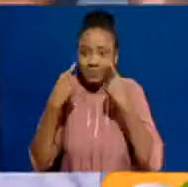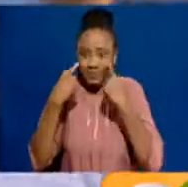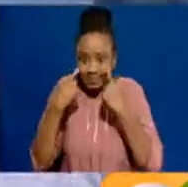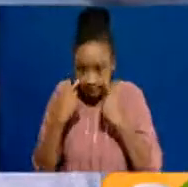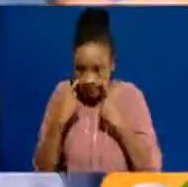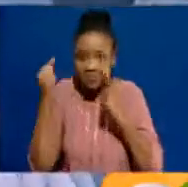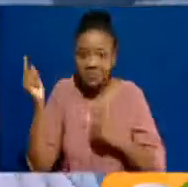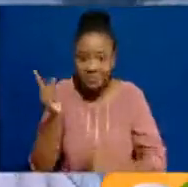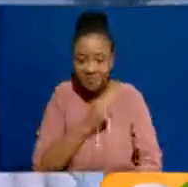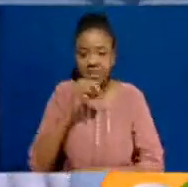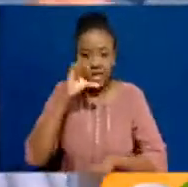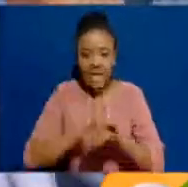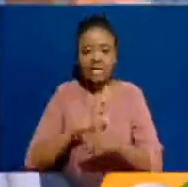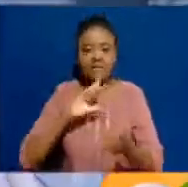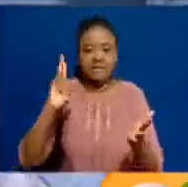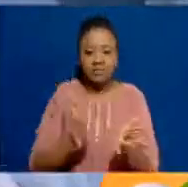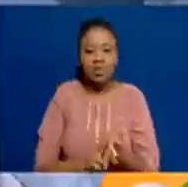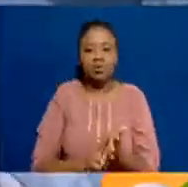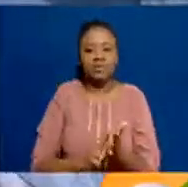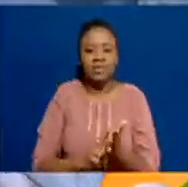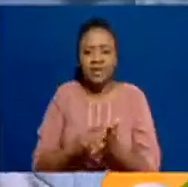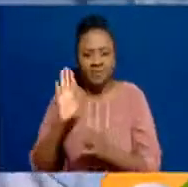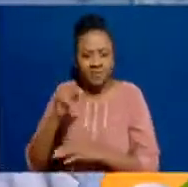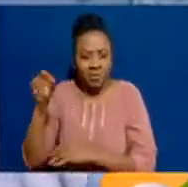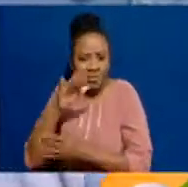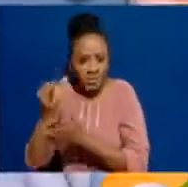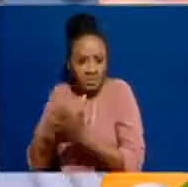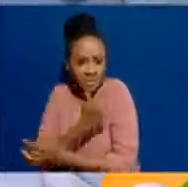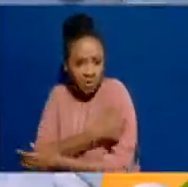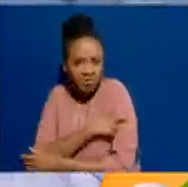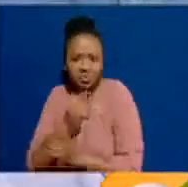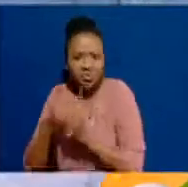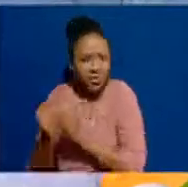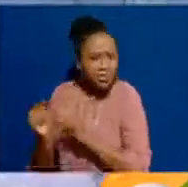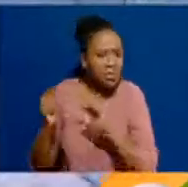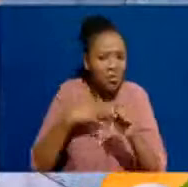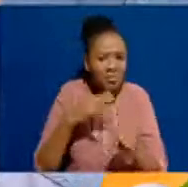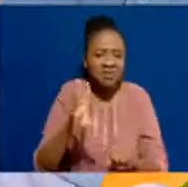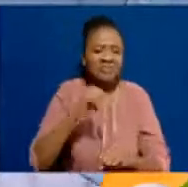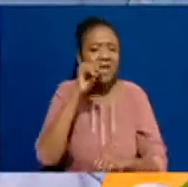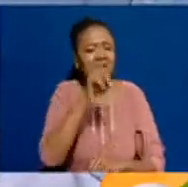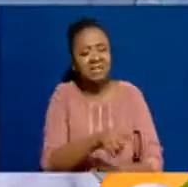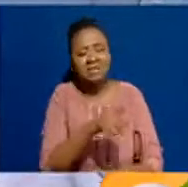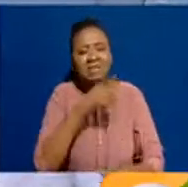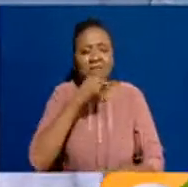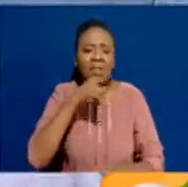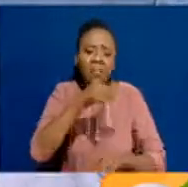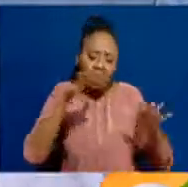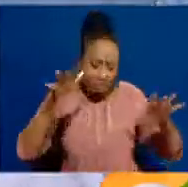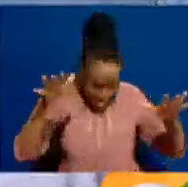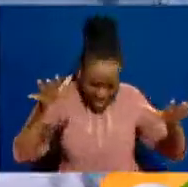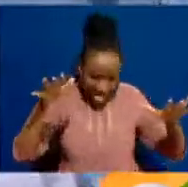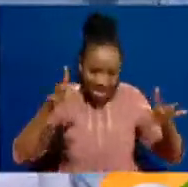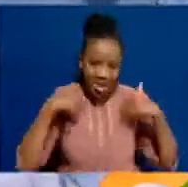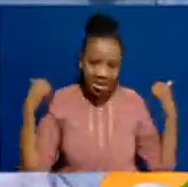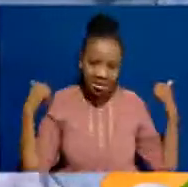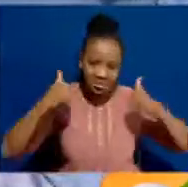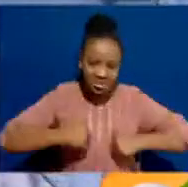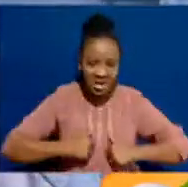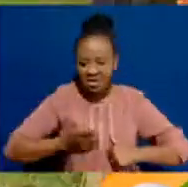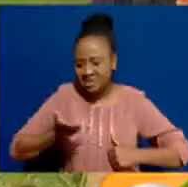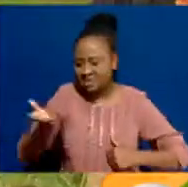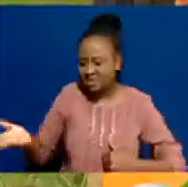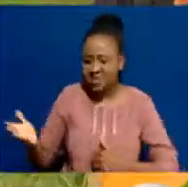report nikiwa Londiani Center. Nikaenda mpaka huko, nimepata Dennis ameangalia chini na jacket iko kando